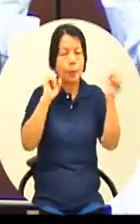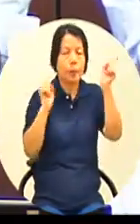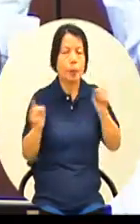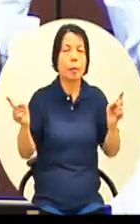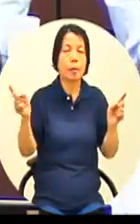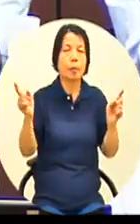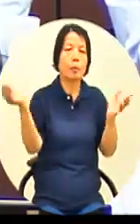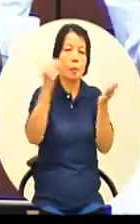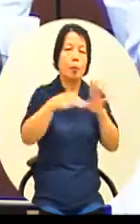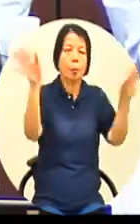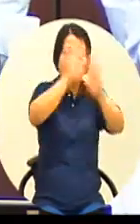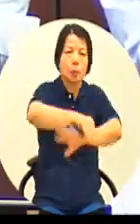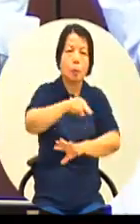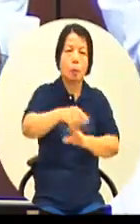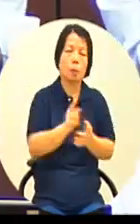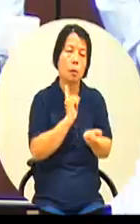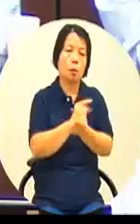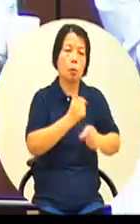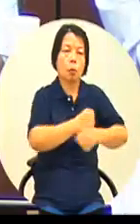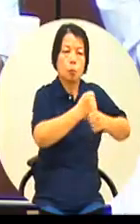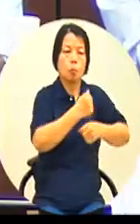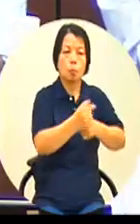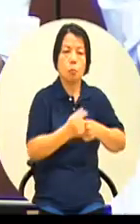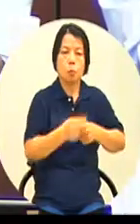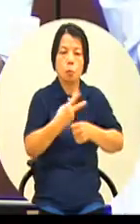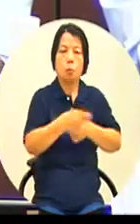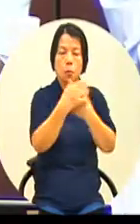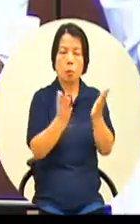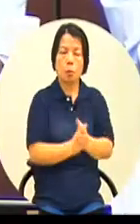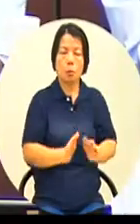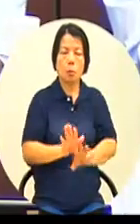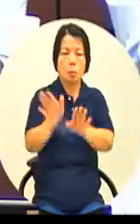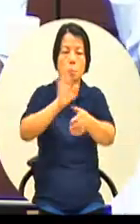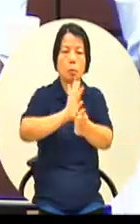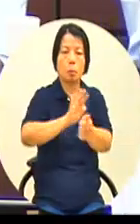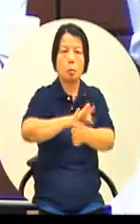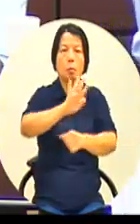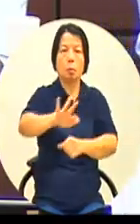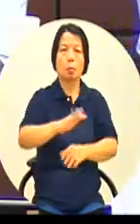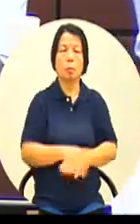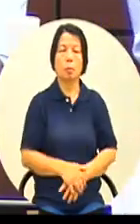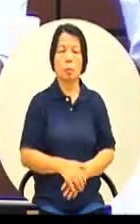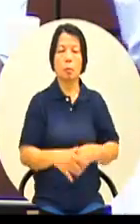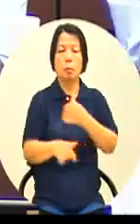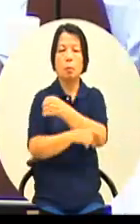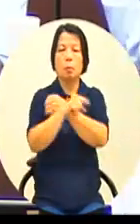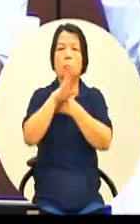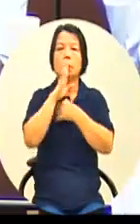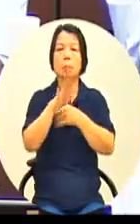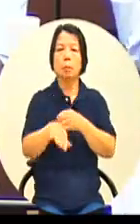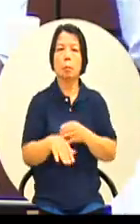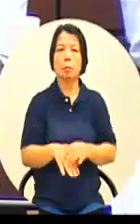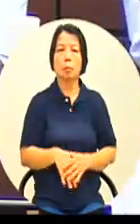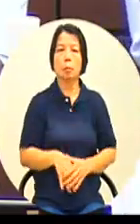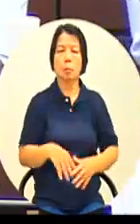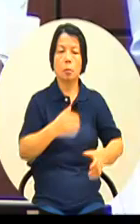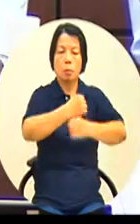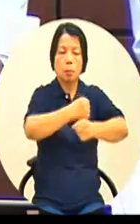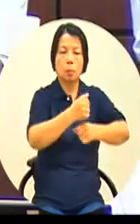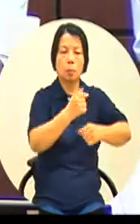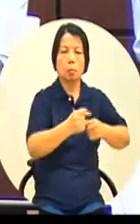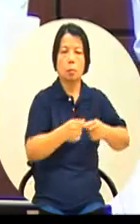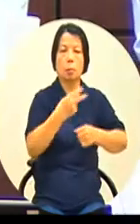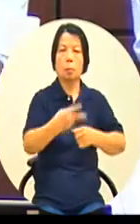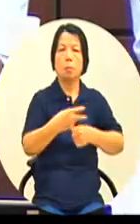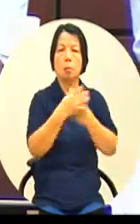觉得对博尔的整个观光的这样的一个成长是有帮助的。第三个部分，最后一个部分就是说博尔这个地方也是